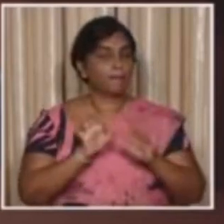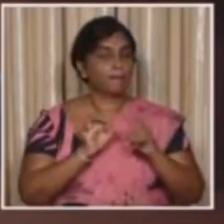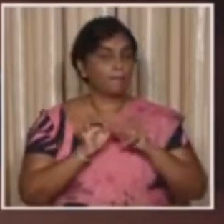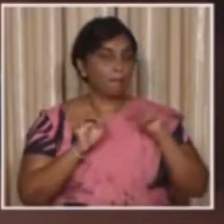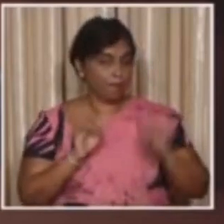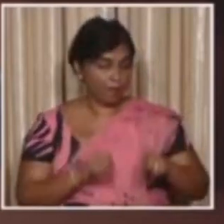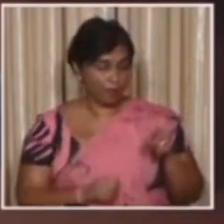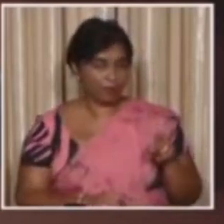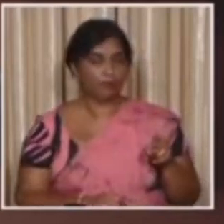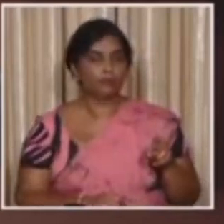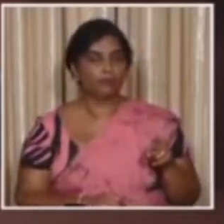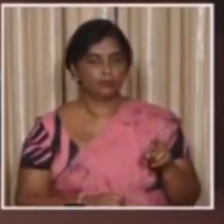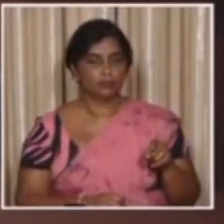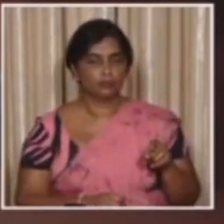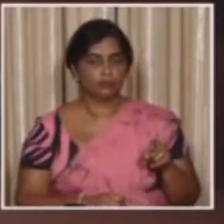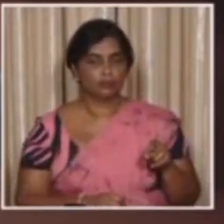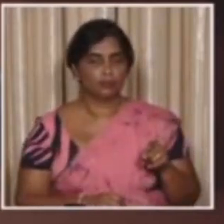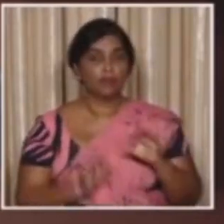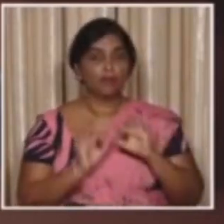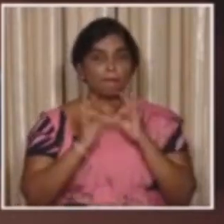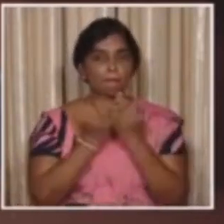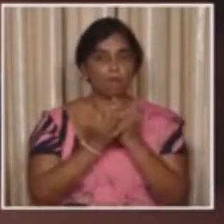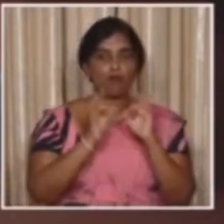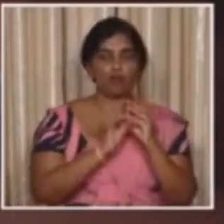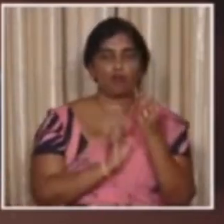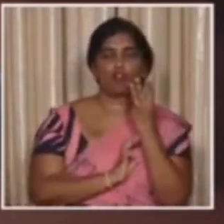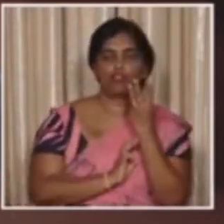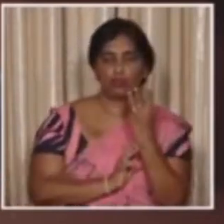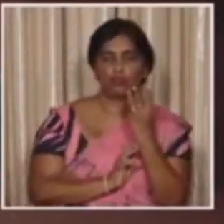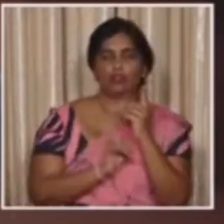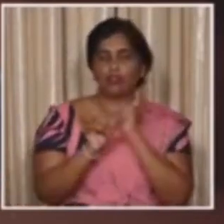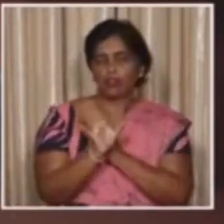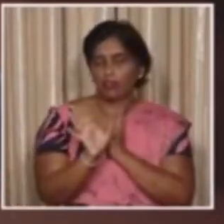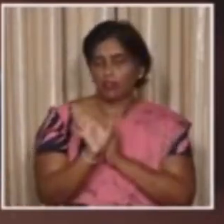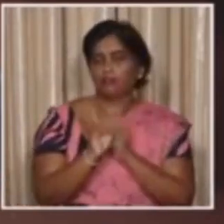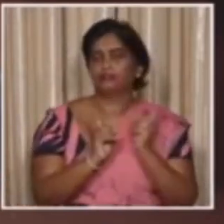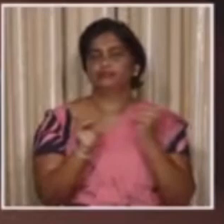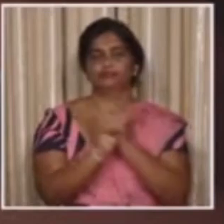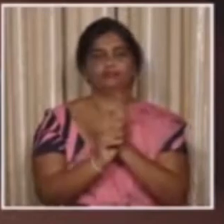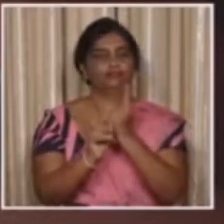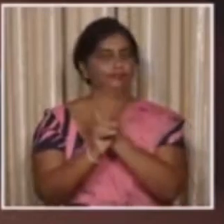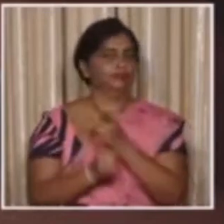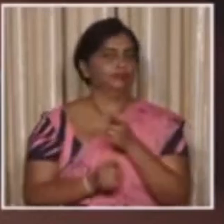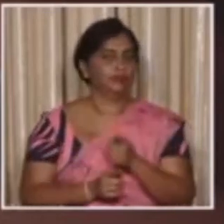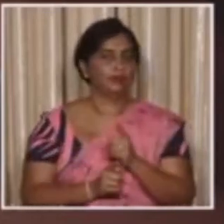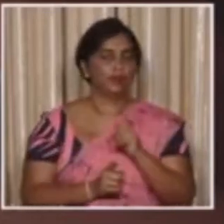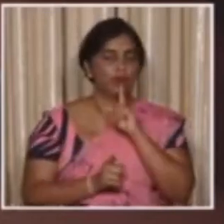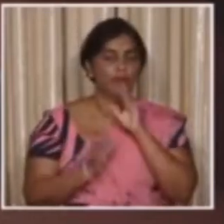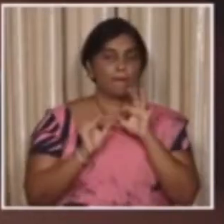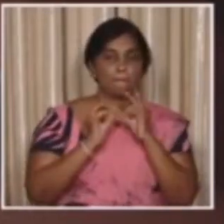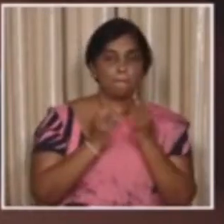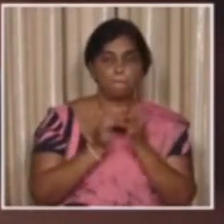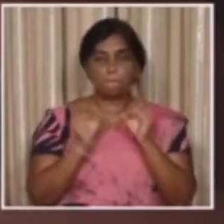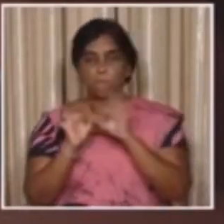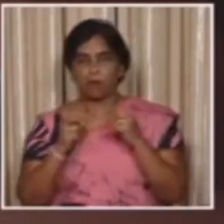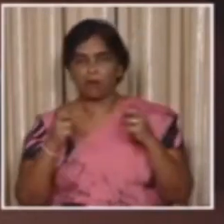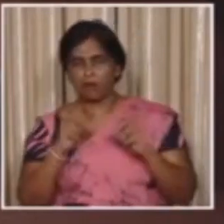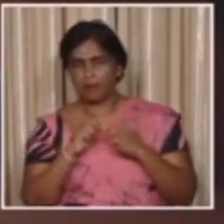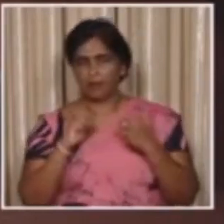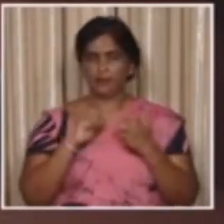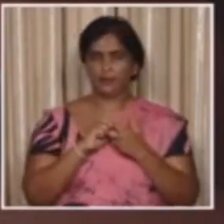මණ්ඩලය පවුල් තුනක් අතේ හැමදාමත් එක ගැවසෙනවා. විටක මේ පවුල් පවුල් ආරවුල්